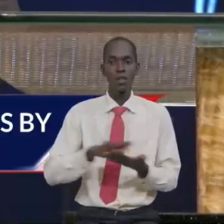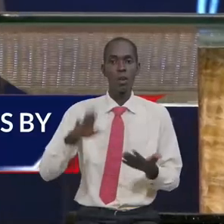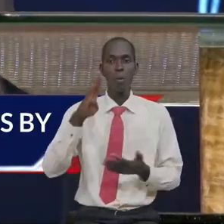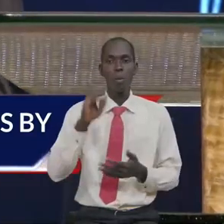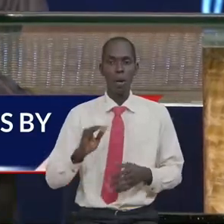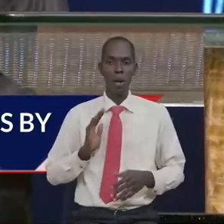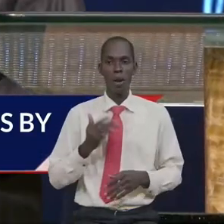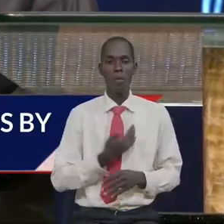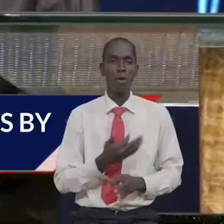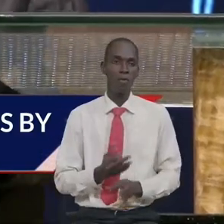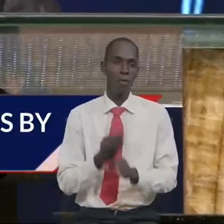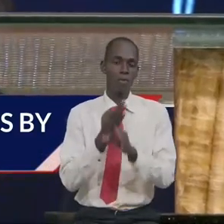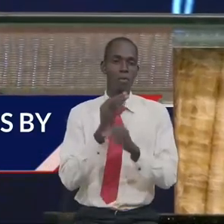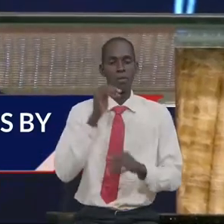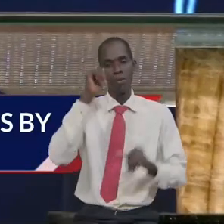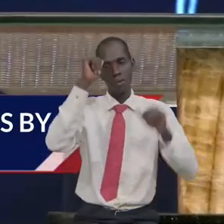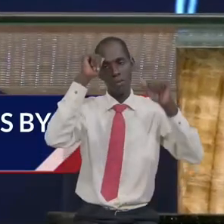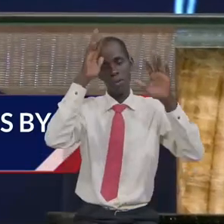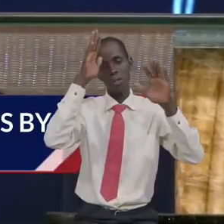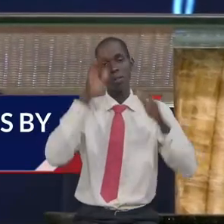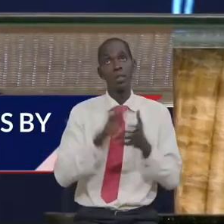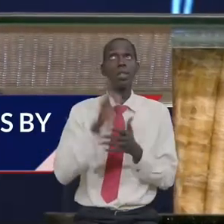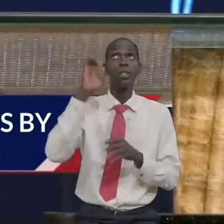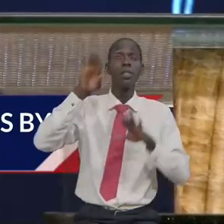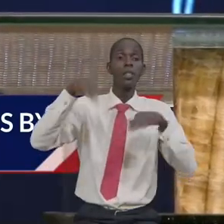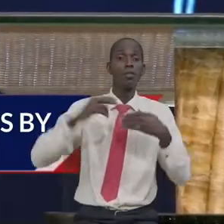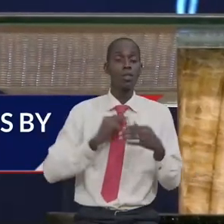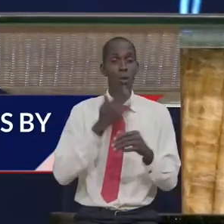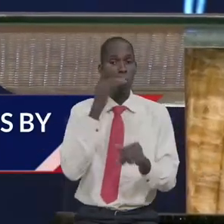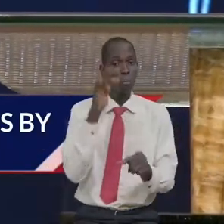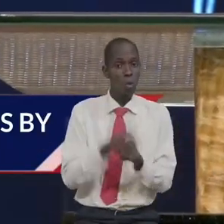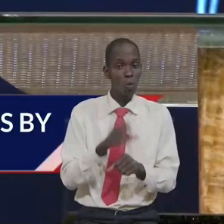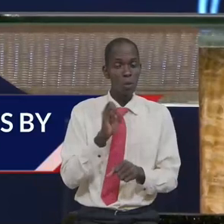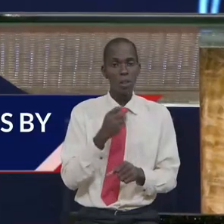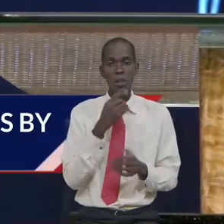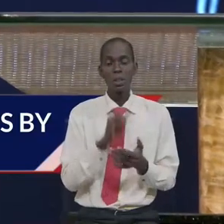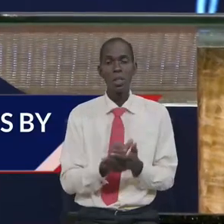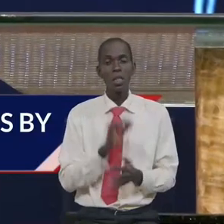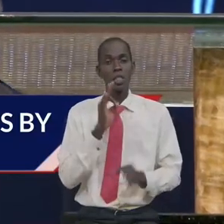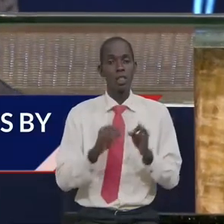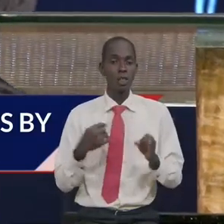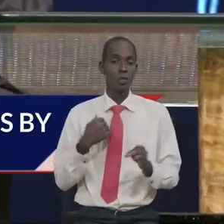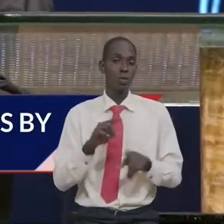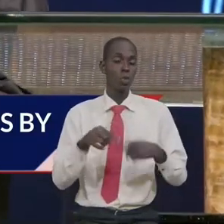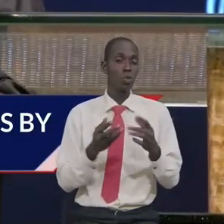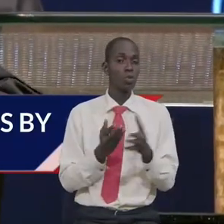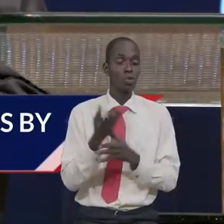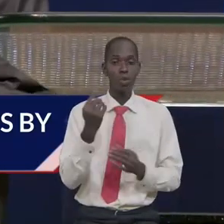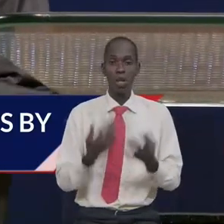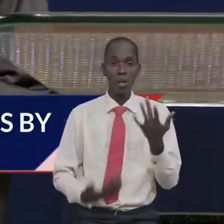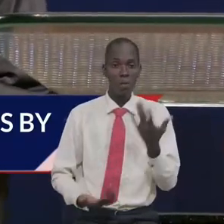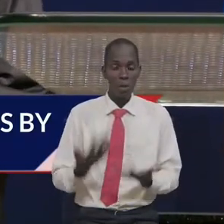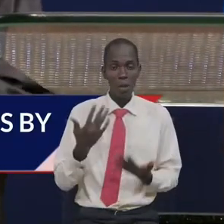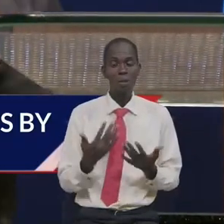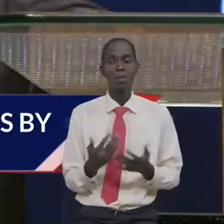Il veille sur nous et il nous a donné des promesses que lorsque nous traversons le feu, il sera avec nous. Quand nous traversons